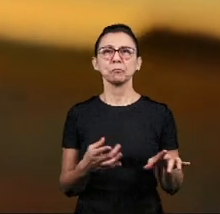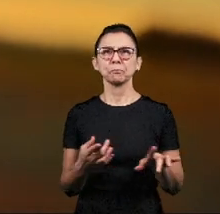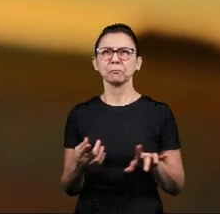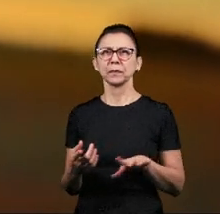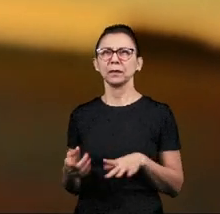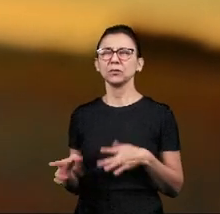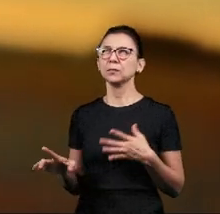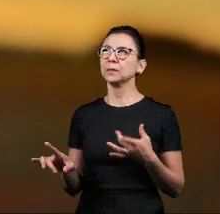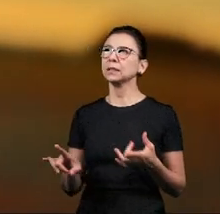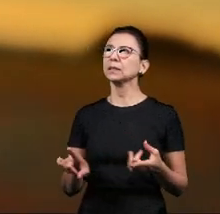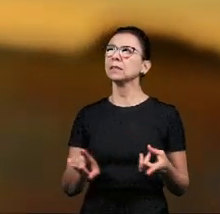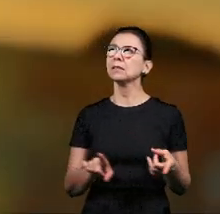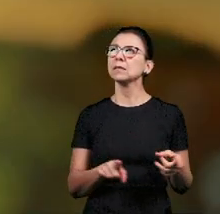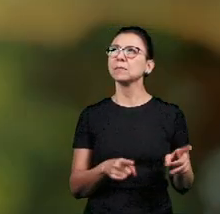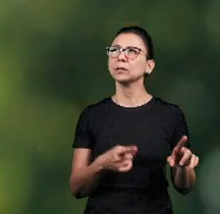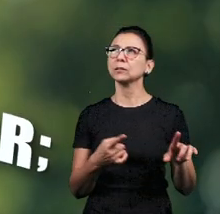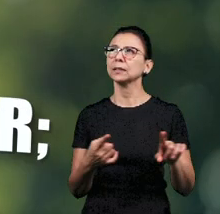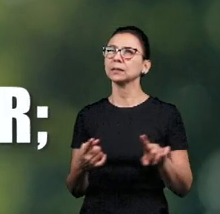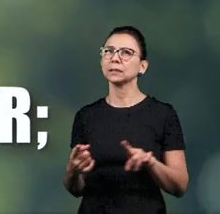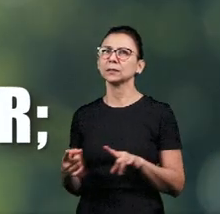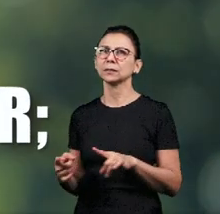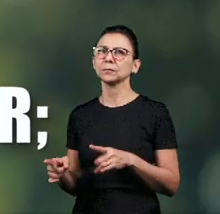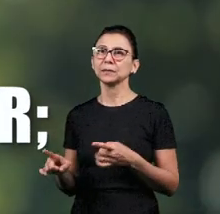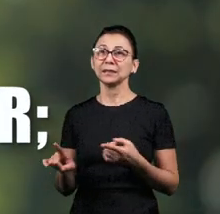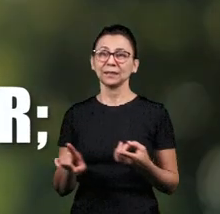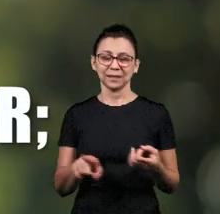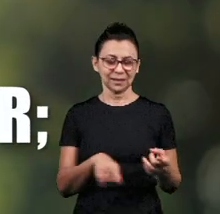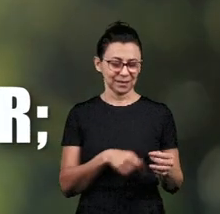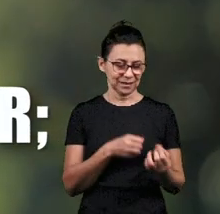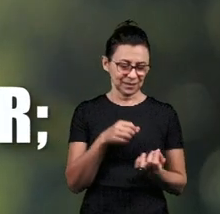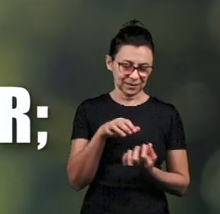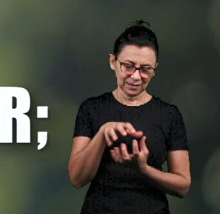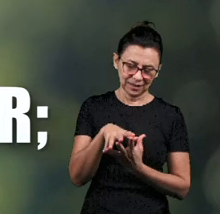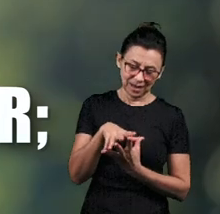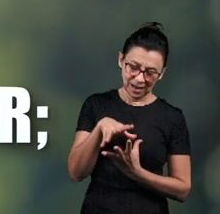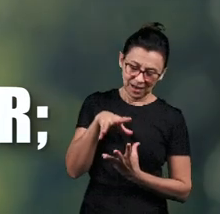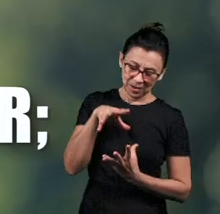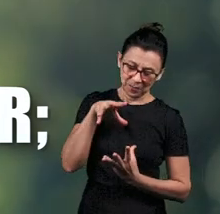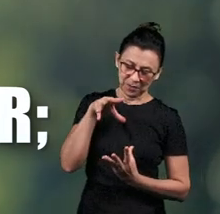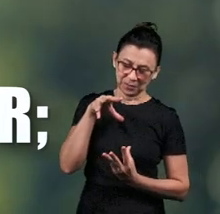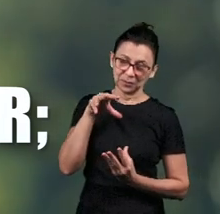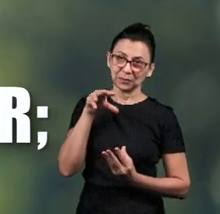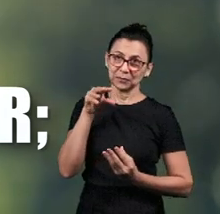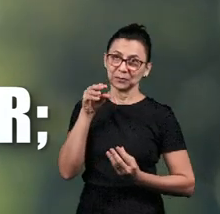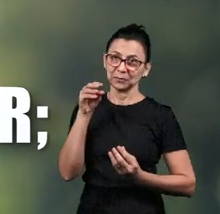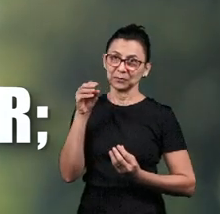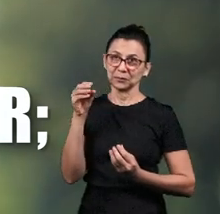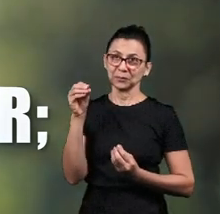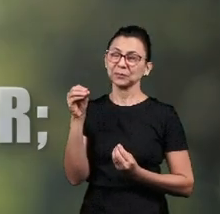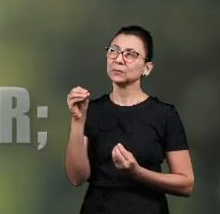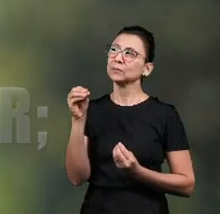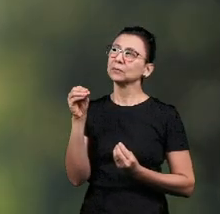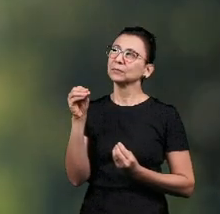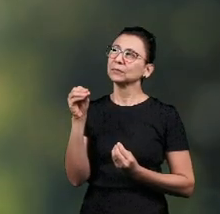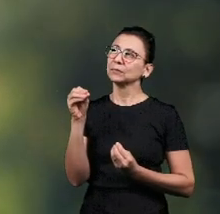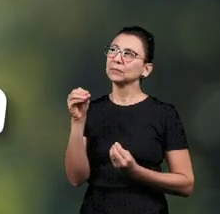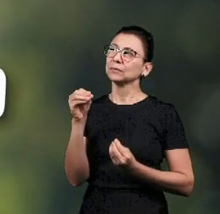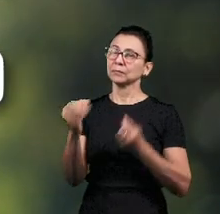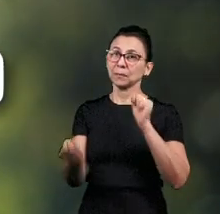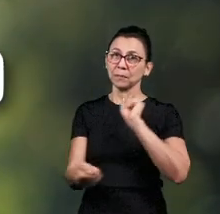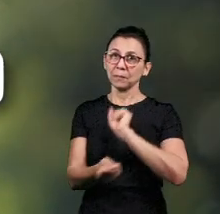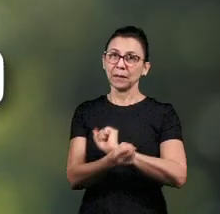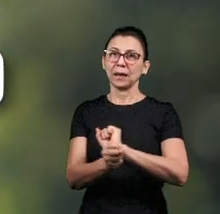só tem vida, a minha alma em teu